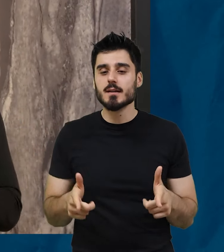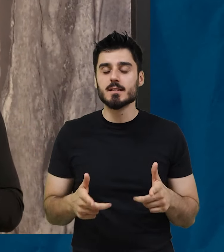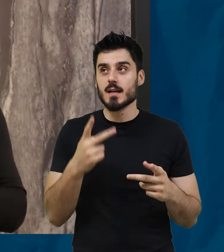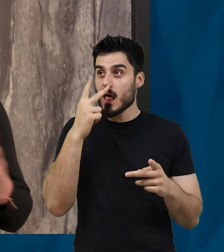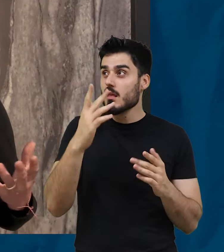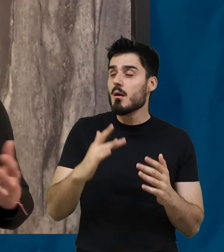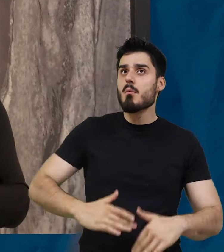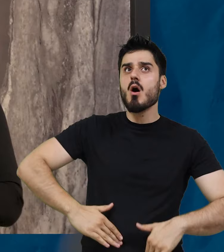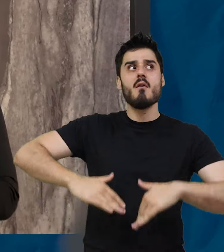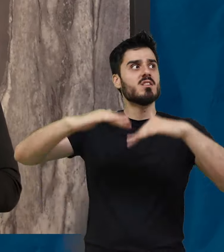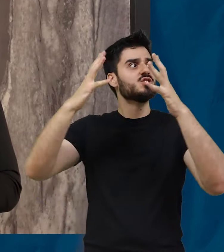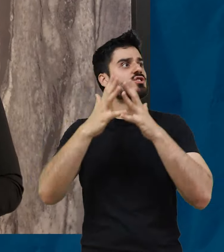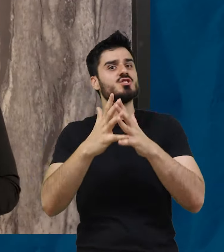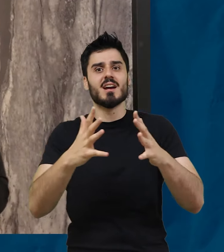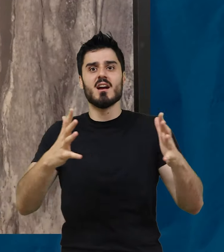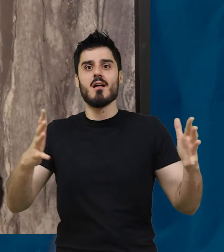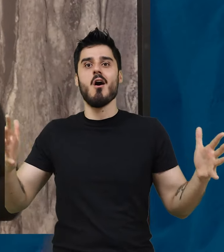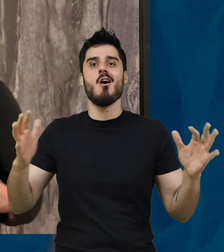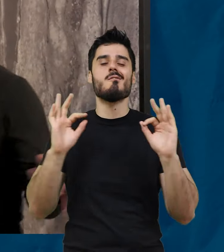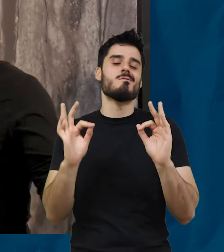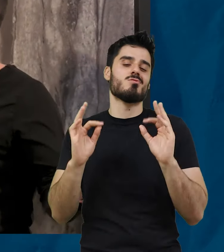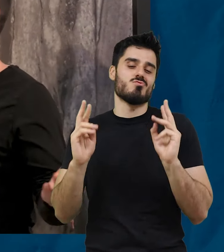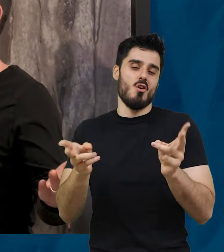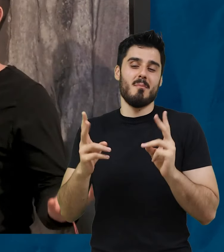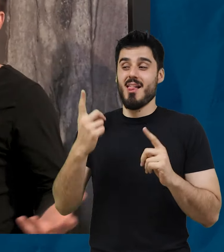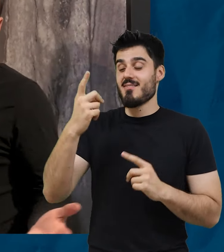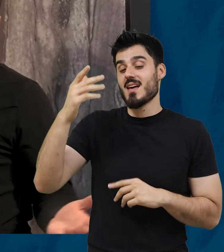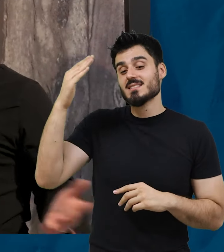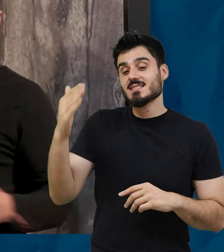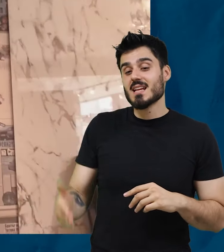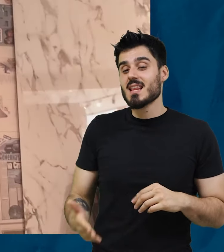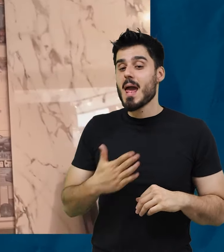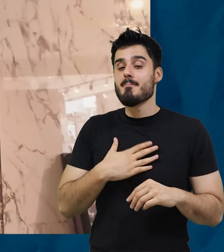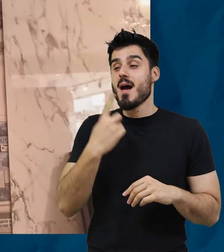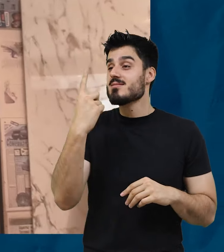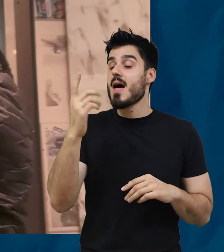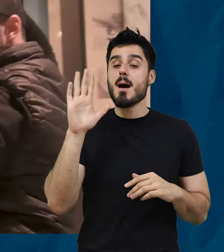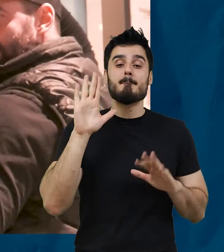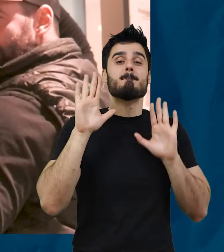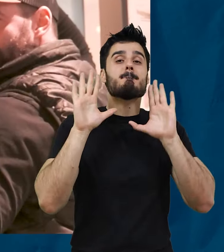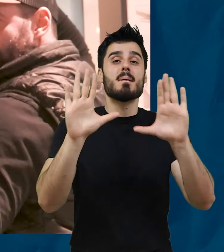по-големи, по-високи, по-широки и това е съвсем нормално, тъй като една стена има една плочка.